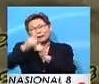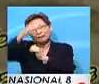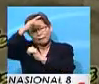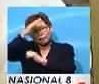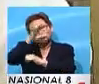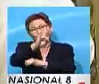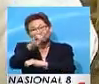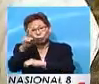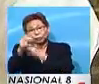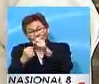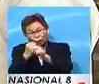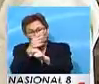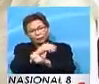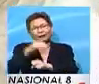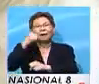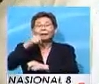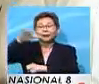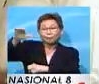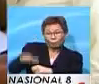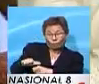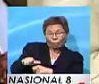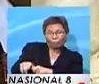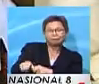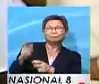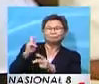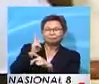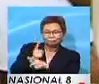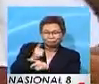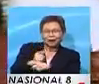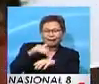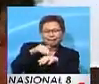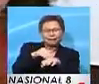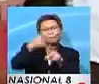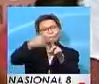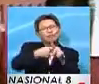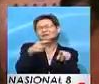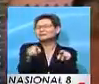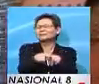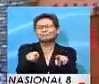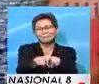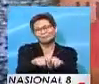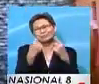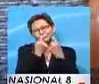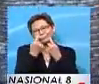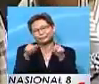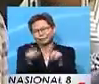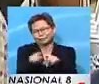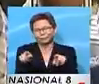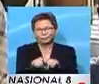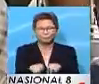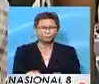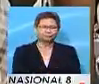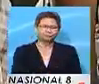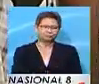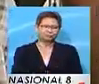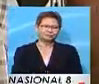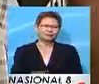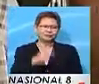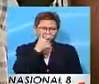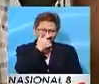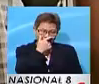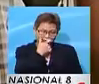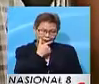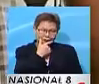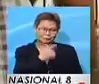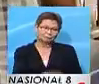72 tahun dan adik perempuannya kebetulan jatuh pada bulan yang sama SID